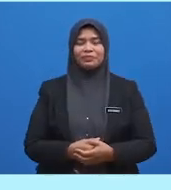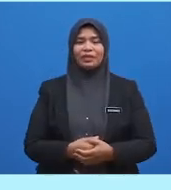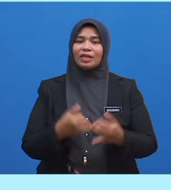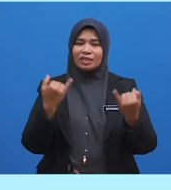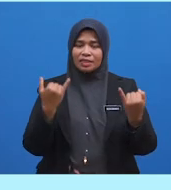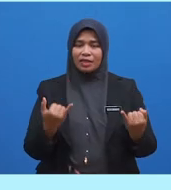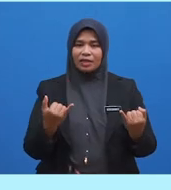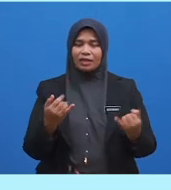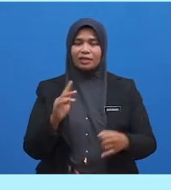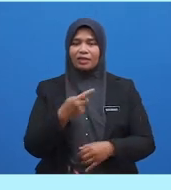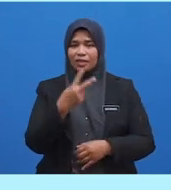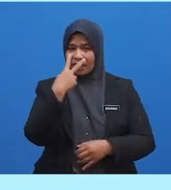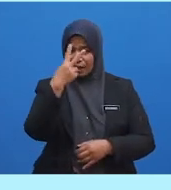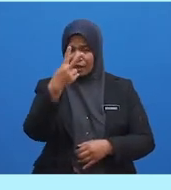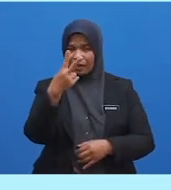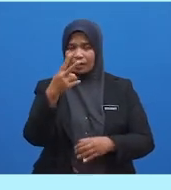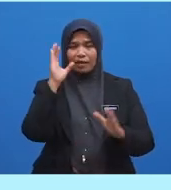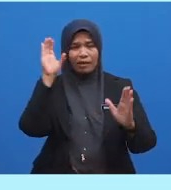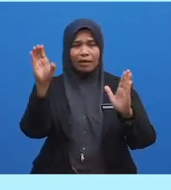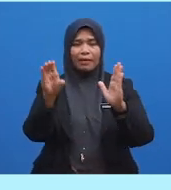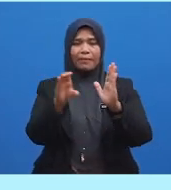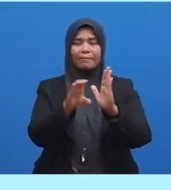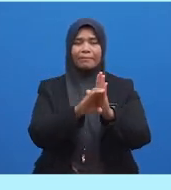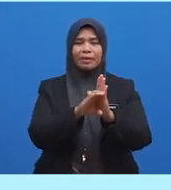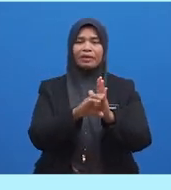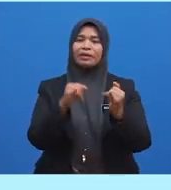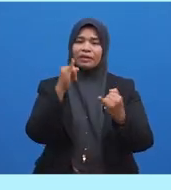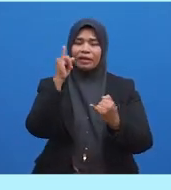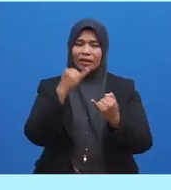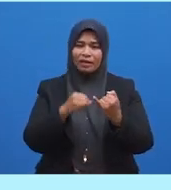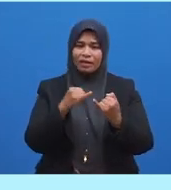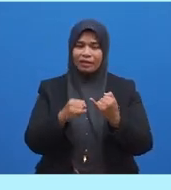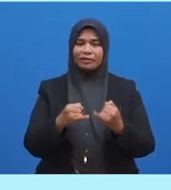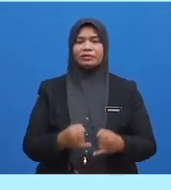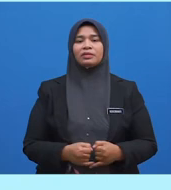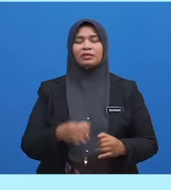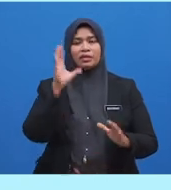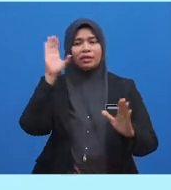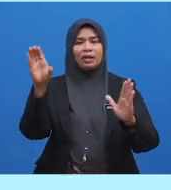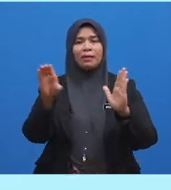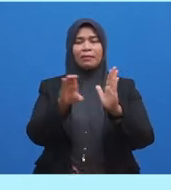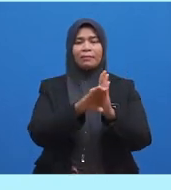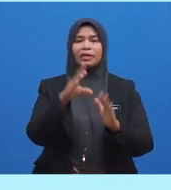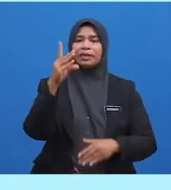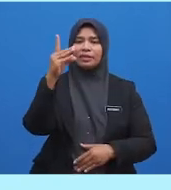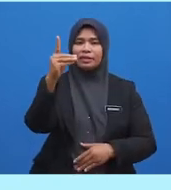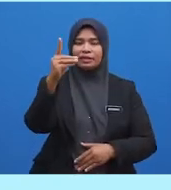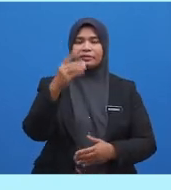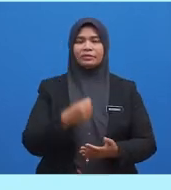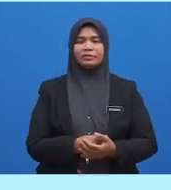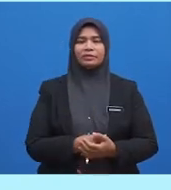sekarang kita lihat gambar yang terakhir pula gambar di